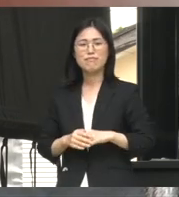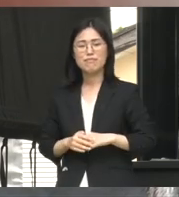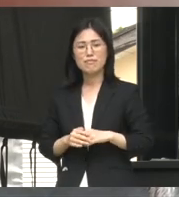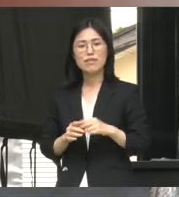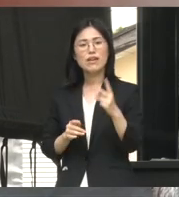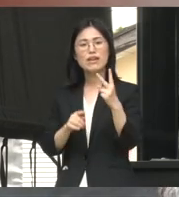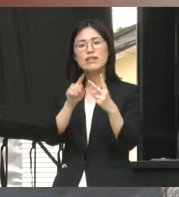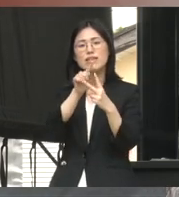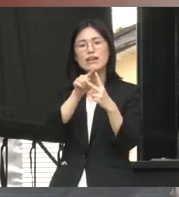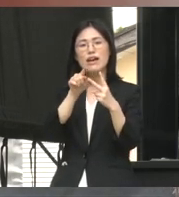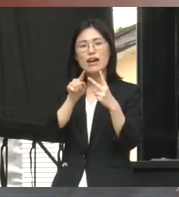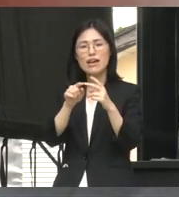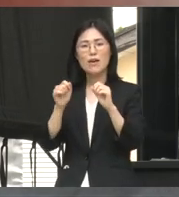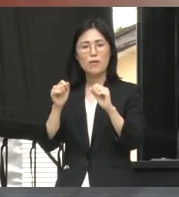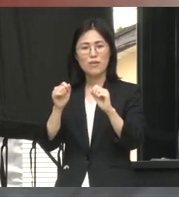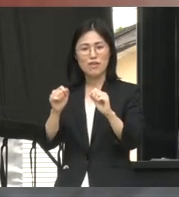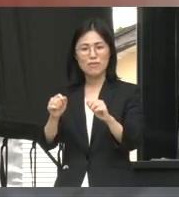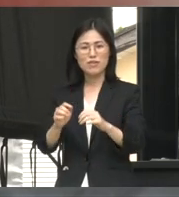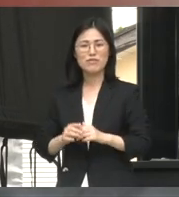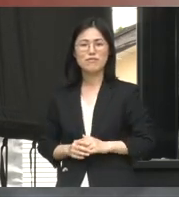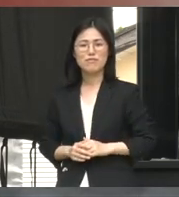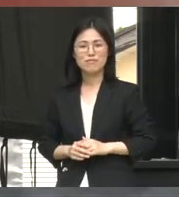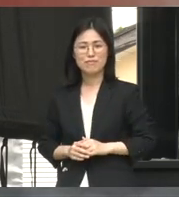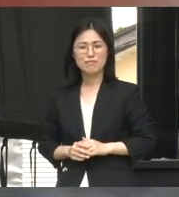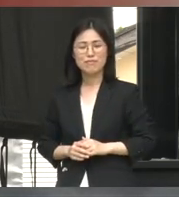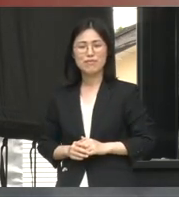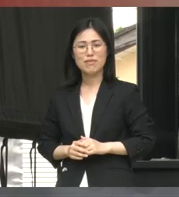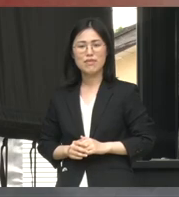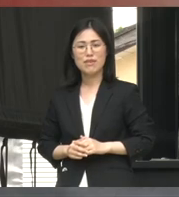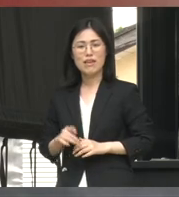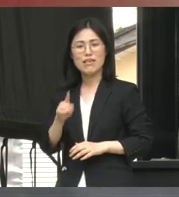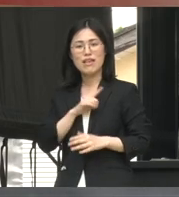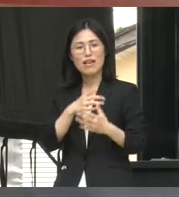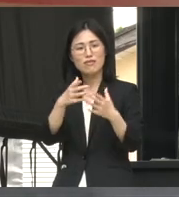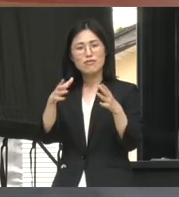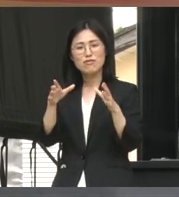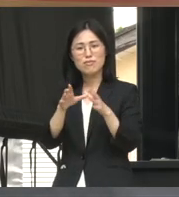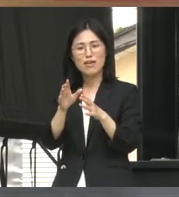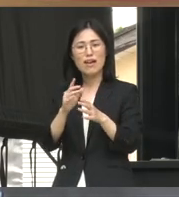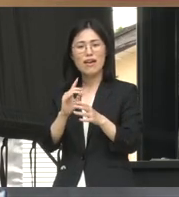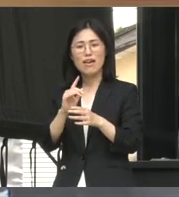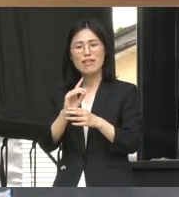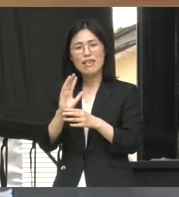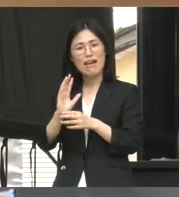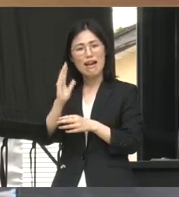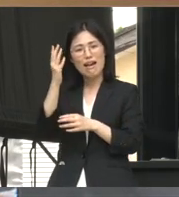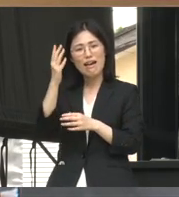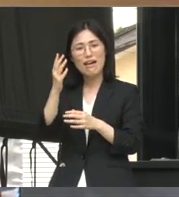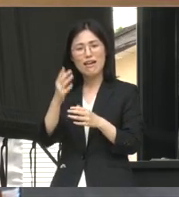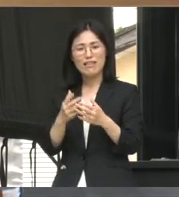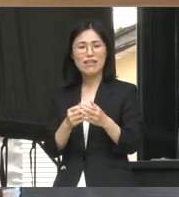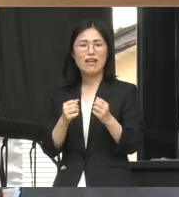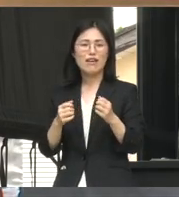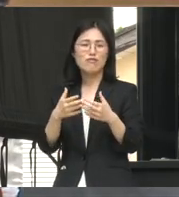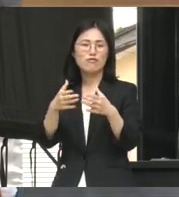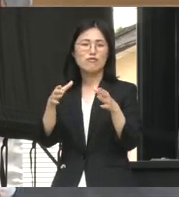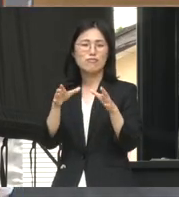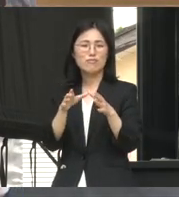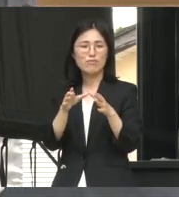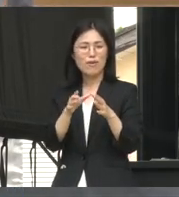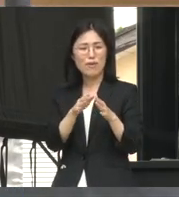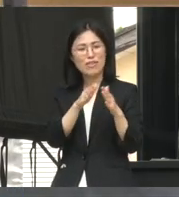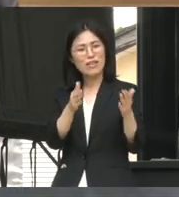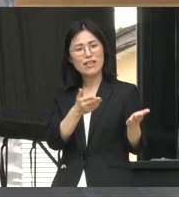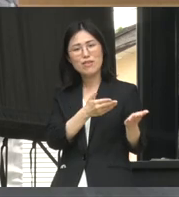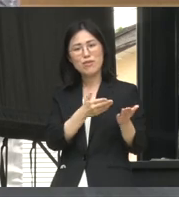に分けて行います。では最初のグループの聖火ランナーの皆さんはステージに登壇ください。メ